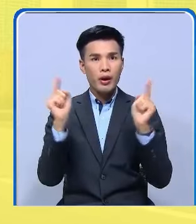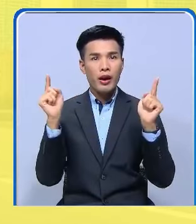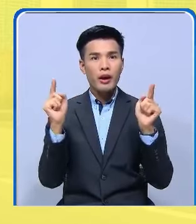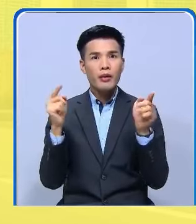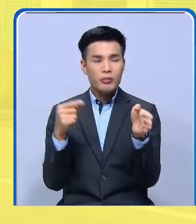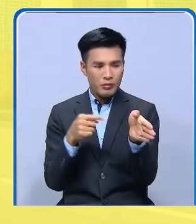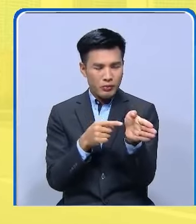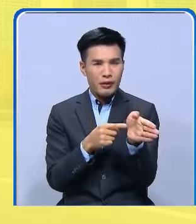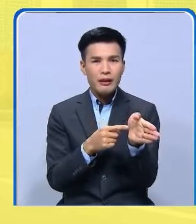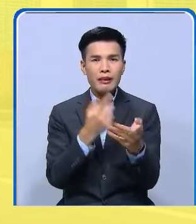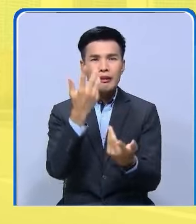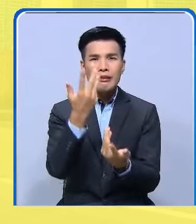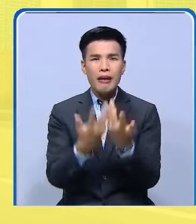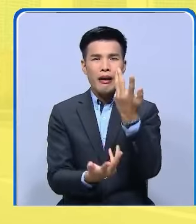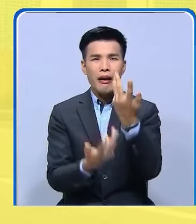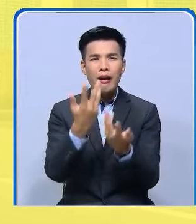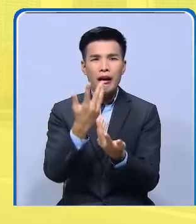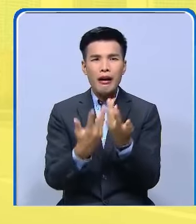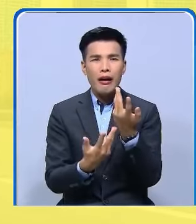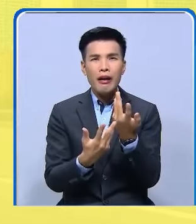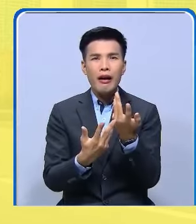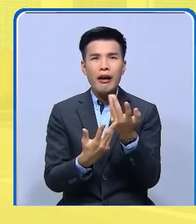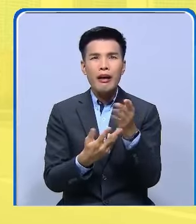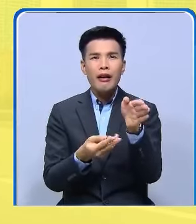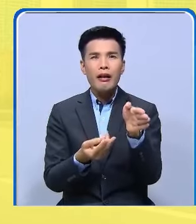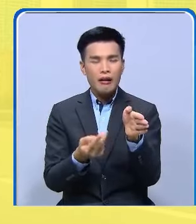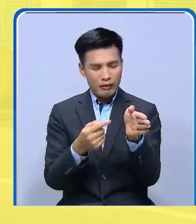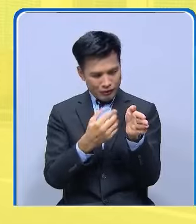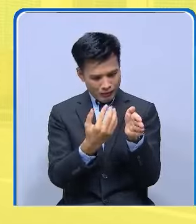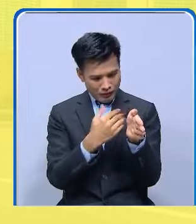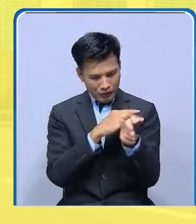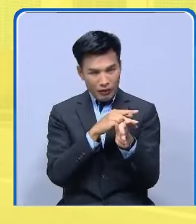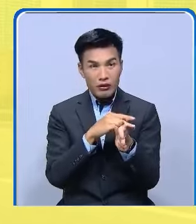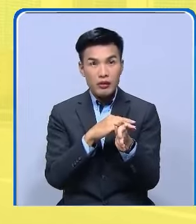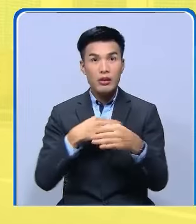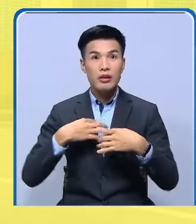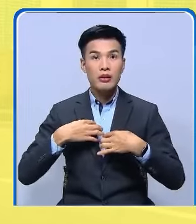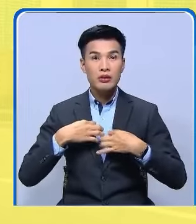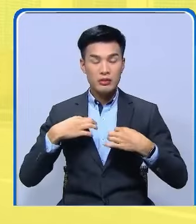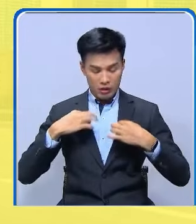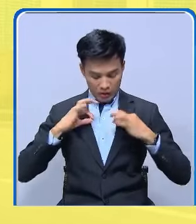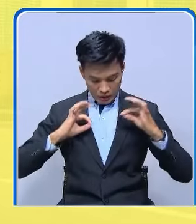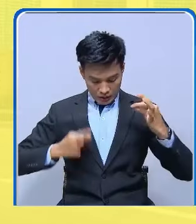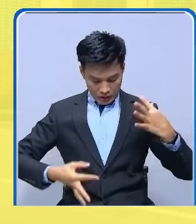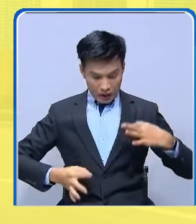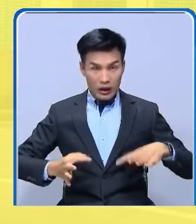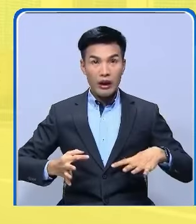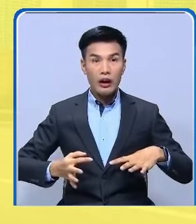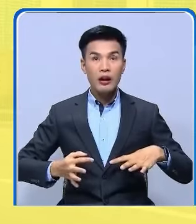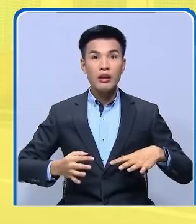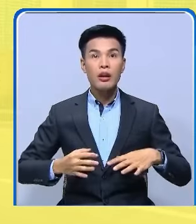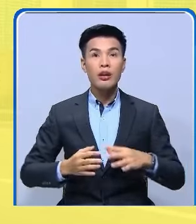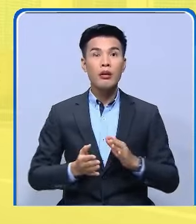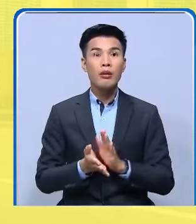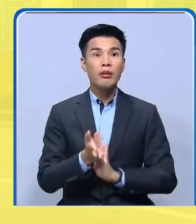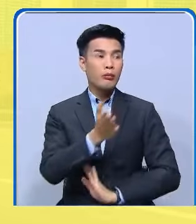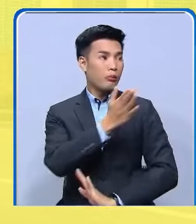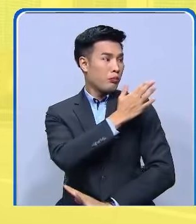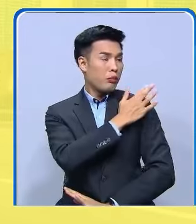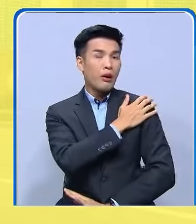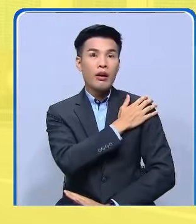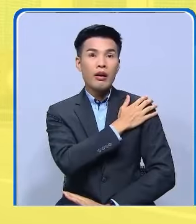าแห้งๆอะไรอย่างเงี้ยนะคะบุคลิกการแต่งตัวก็แปลกใส่เสื้อขาดใส่วิกผมยาวผมด้วยจีวรพระขาดอะไรแบบนี้นะคะก